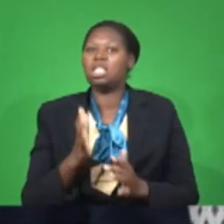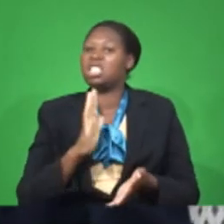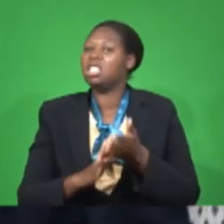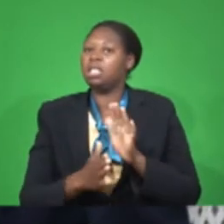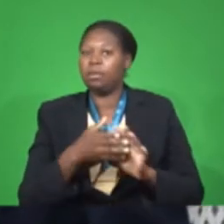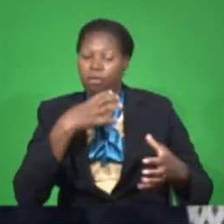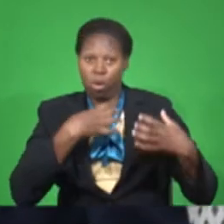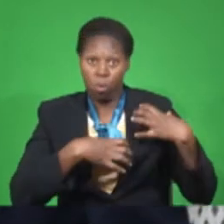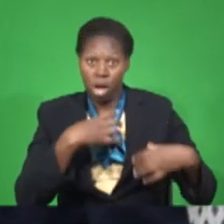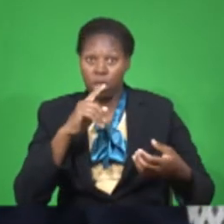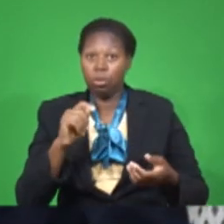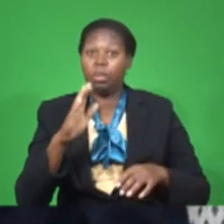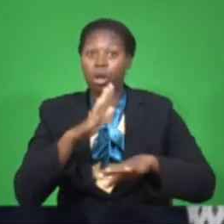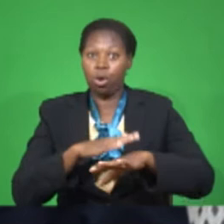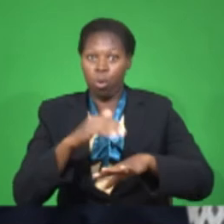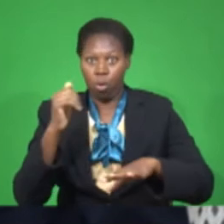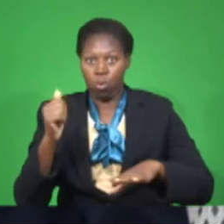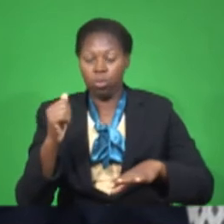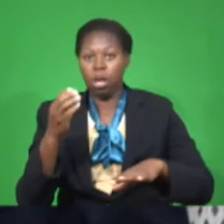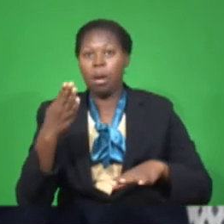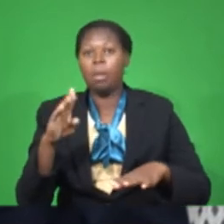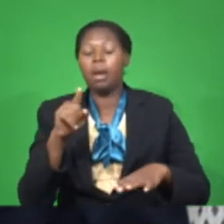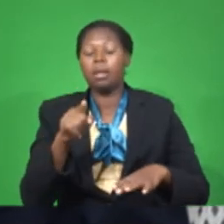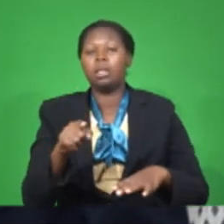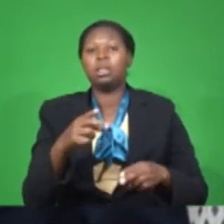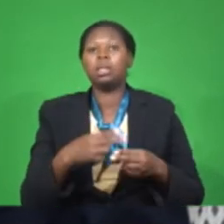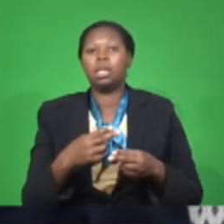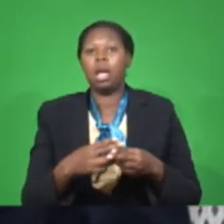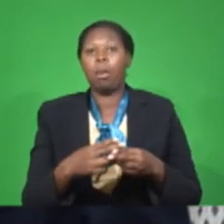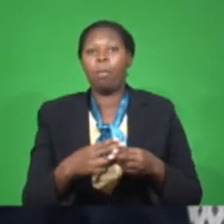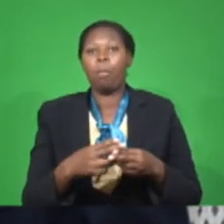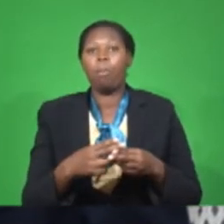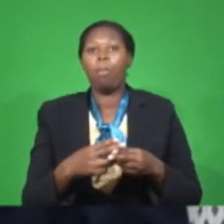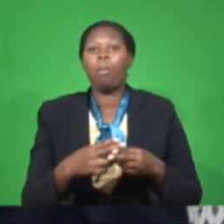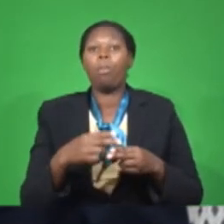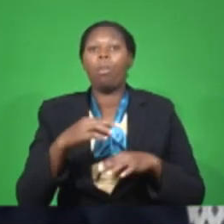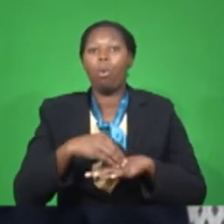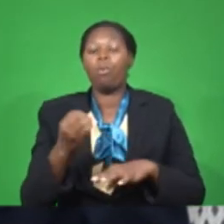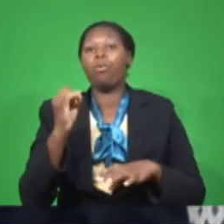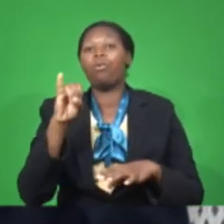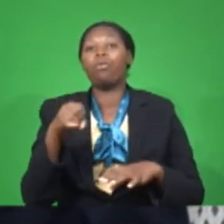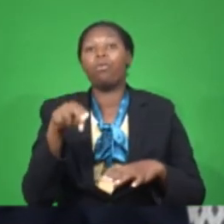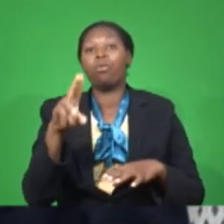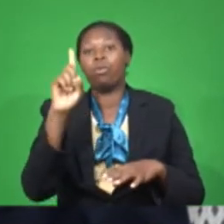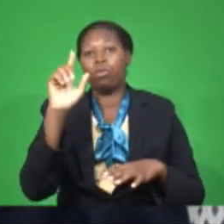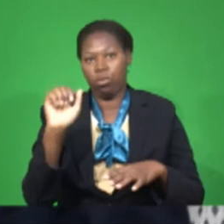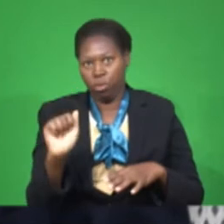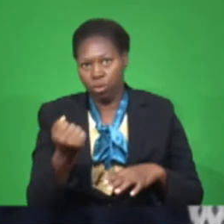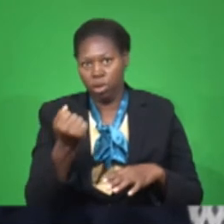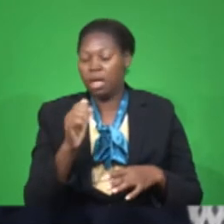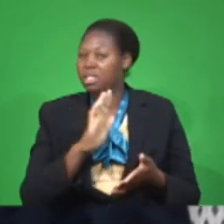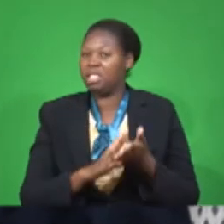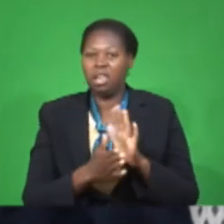Eka. Asi chinhu chekuti anganyare kusikoburukira mumhuri yaJudha.